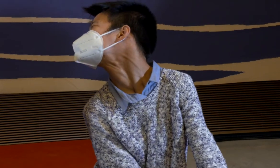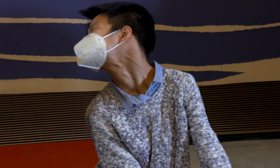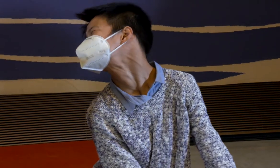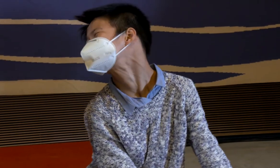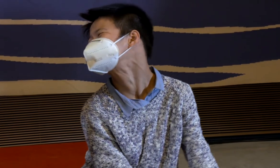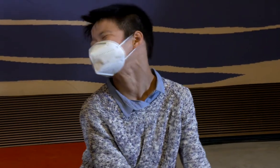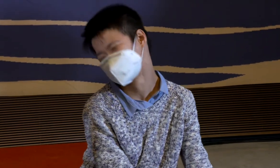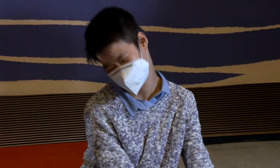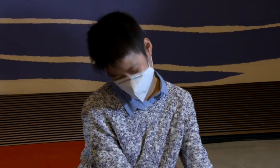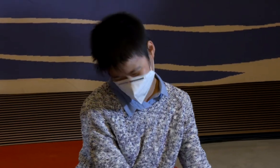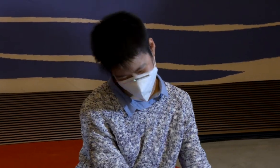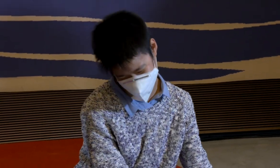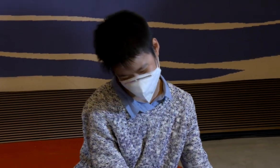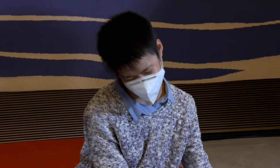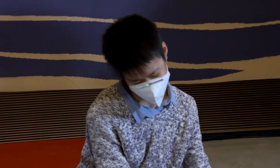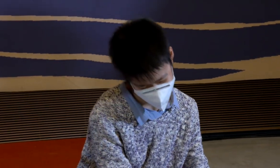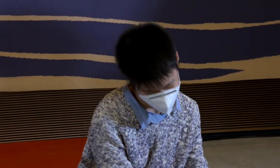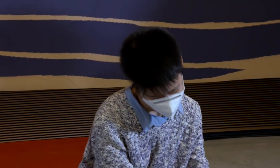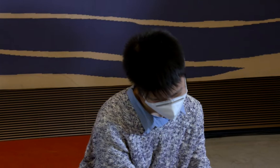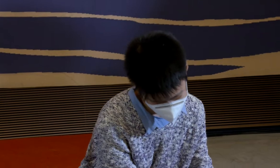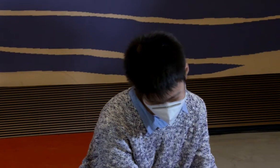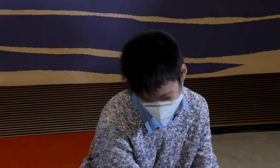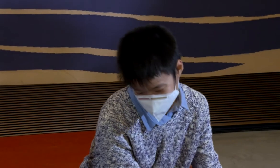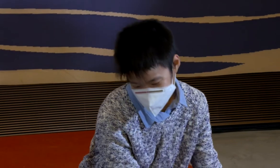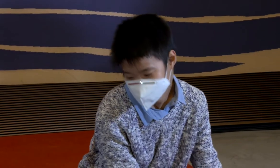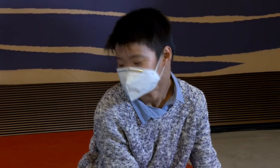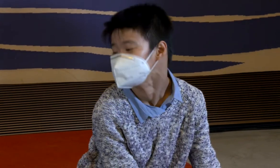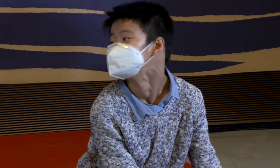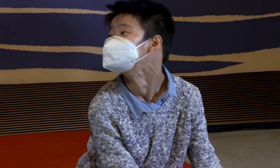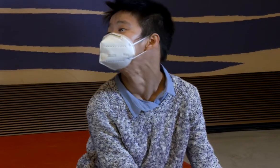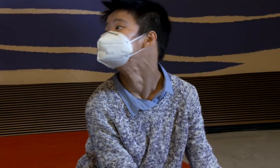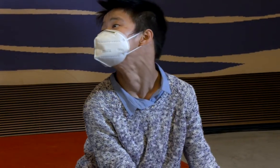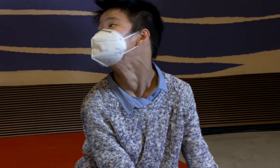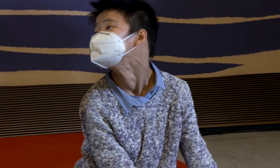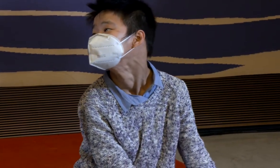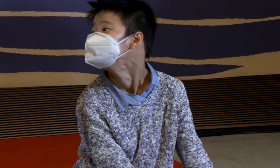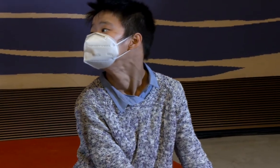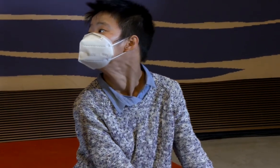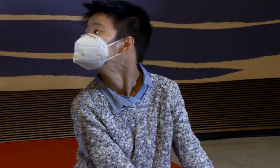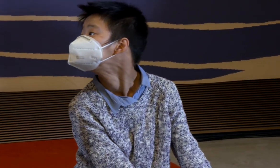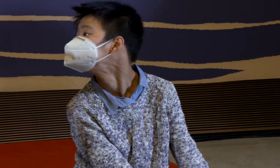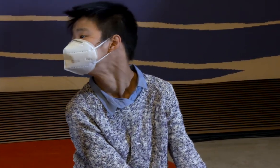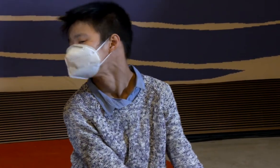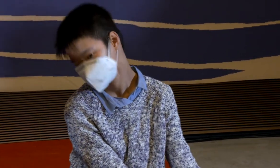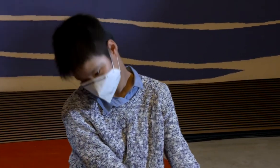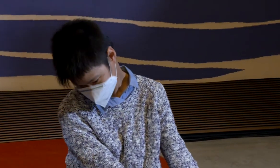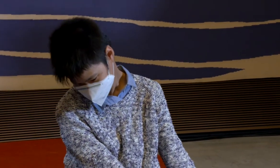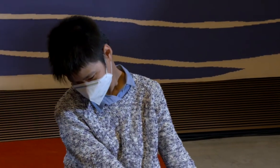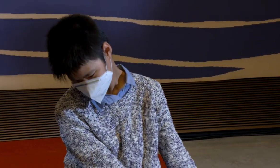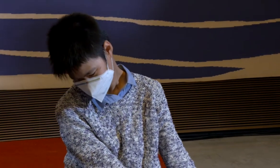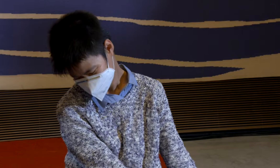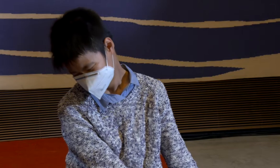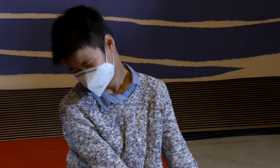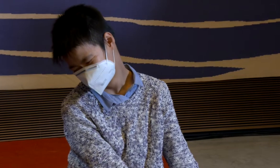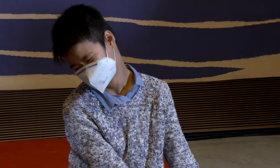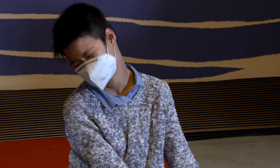handicapées, j'ai été habituée à me considérer comme un corps entravé qui devait être soigné et donc toujours tendre vers un